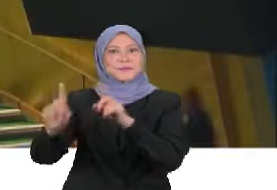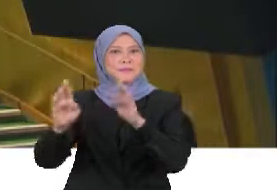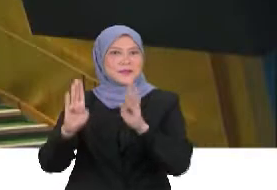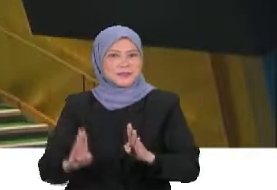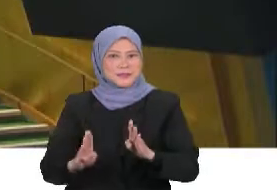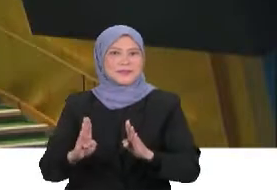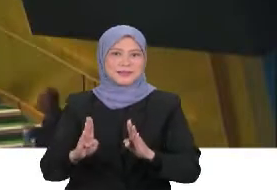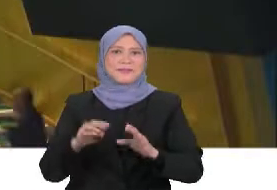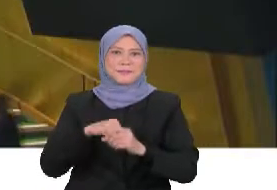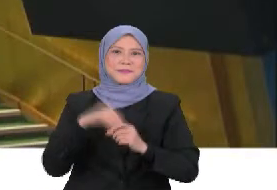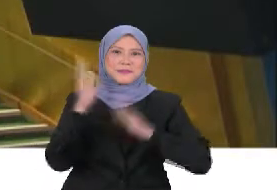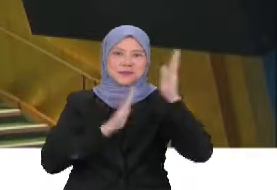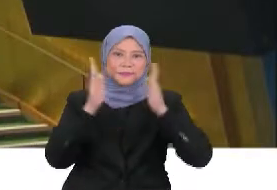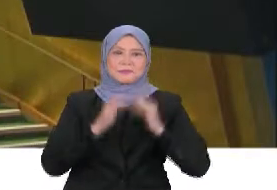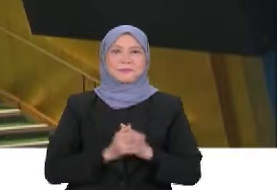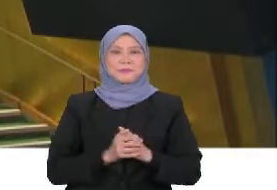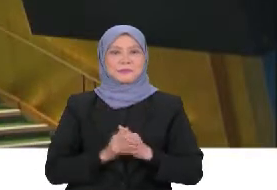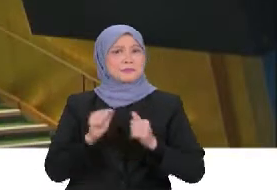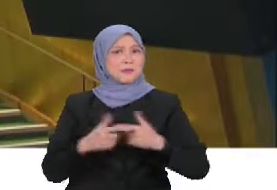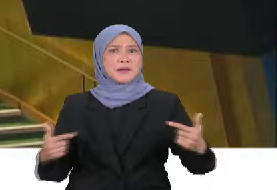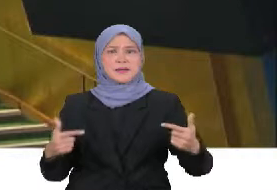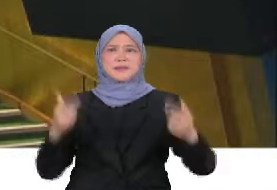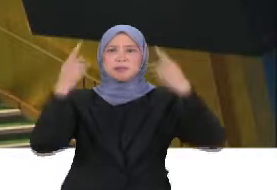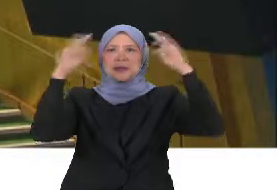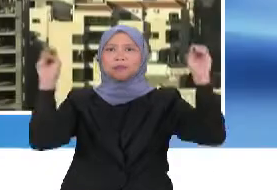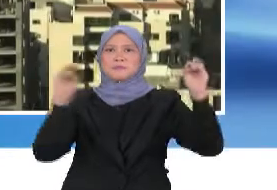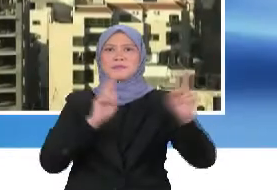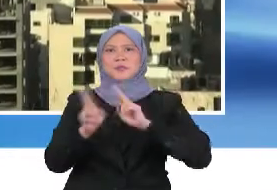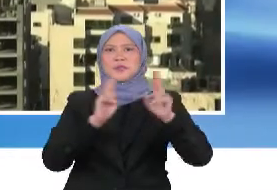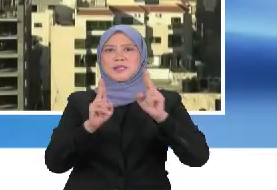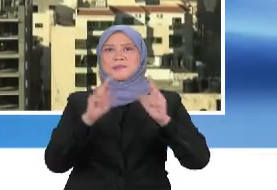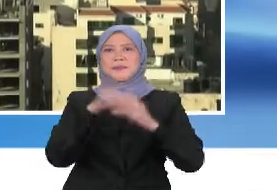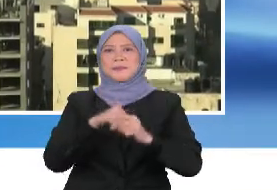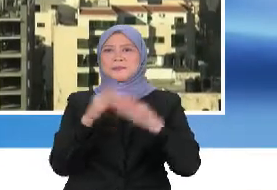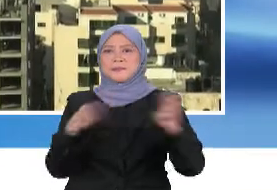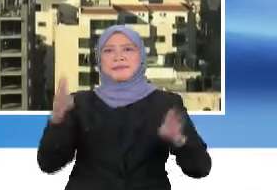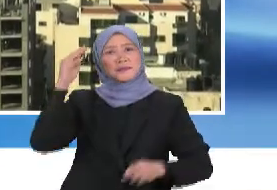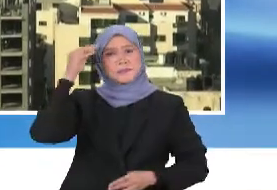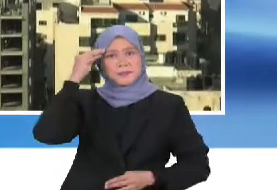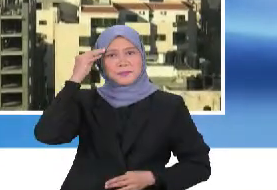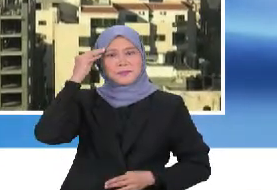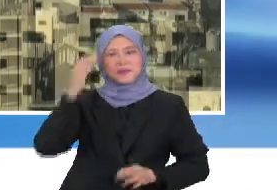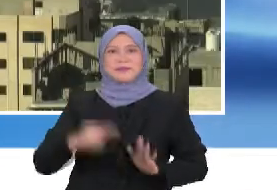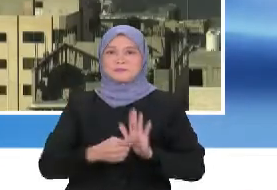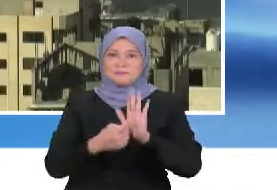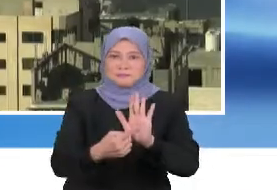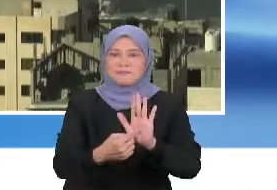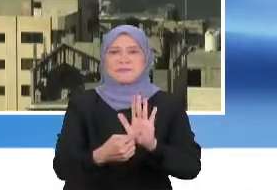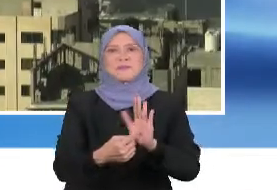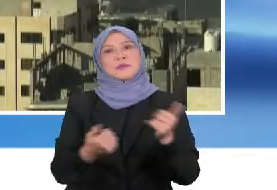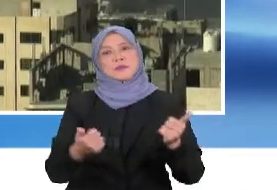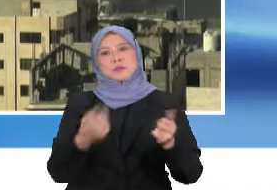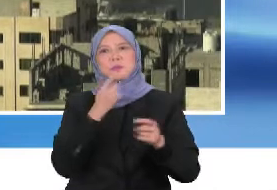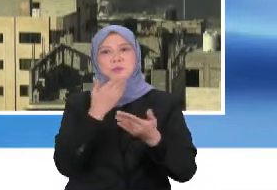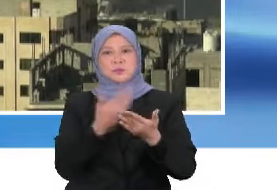ini, sikap berani Perdana Menteri untuk berucap dalam bahasa kebangsaan turut meletakkan satu